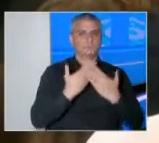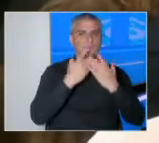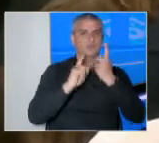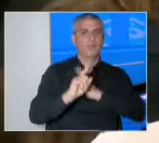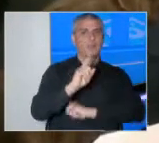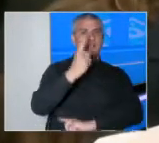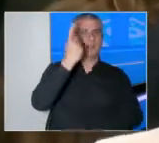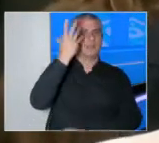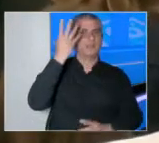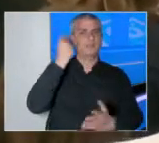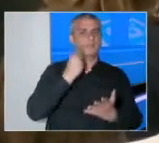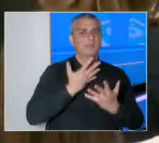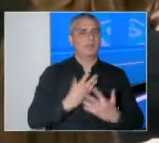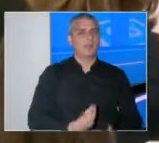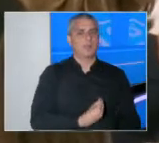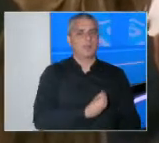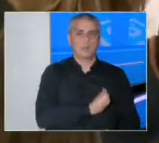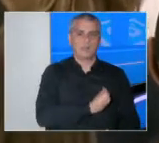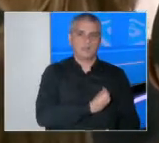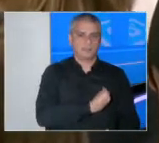אל מלא